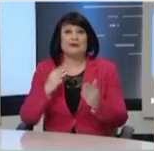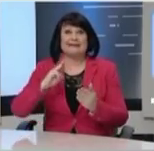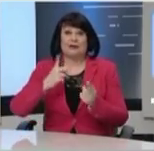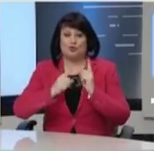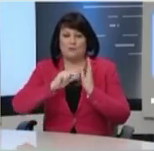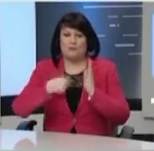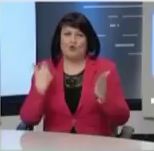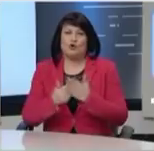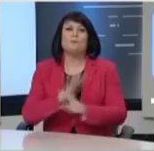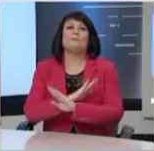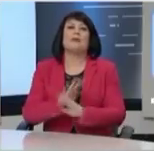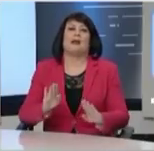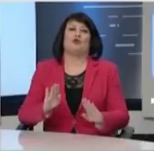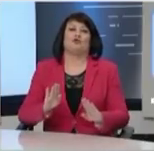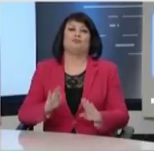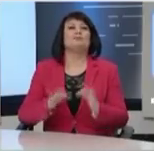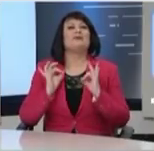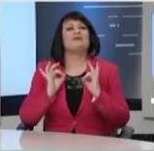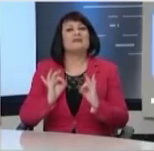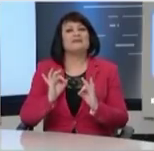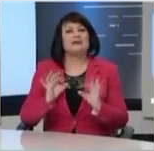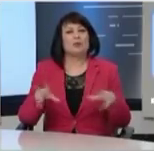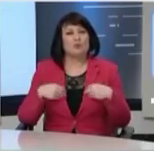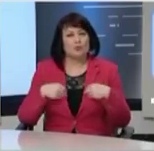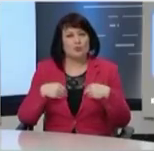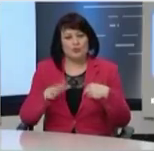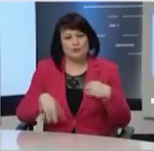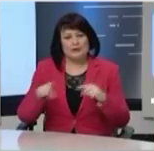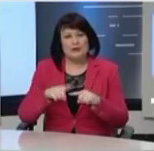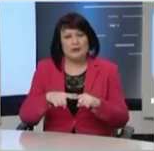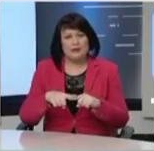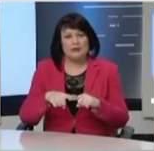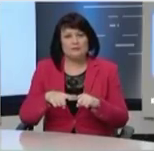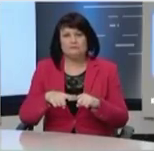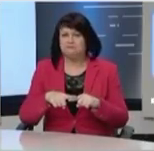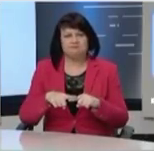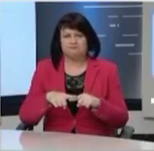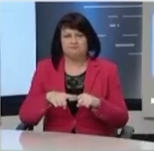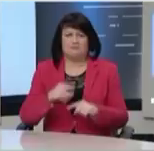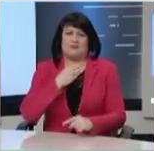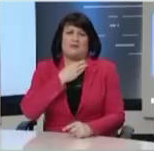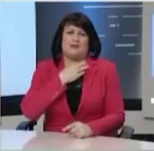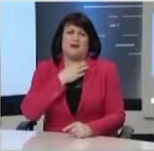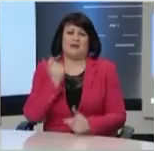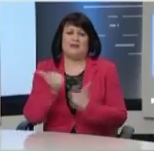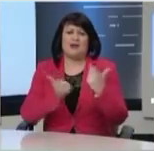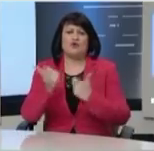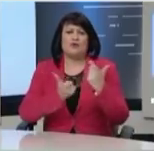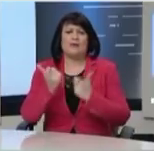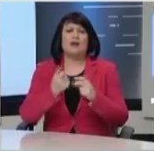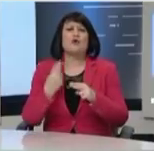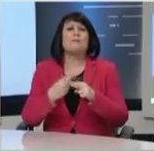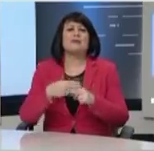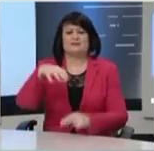τρίτου προγράμματος και φυσικά την παραδοχή ότι η Ελλάδα δεν έχει πλέον ανάγκη το δανεισμό από τον επίσημο